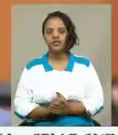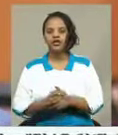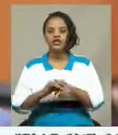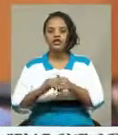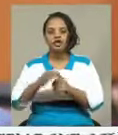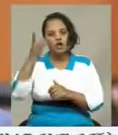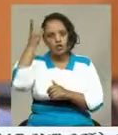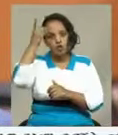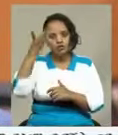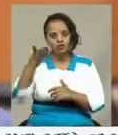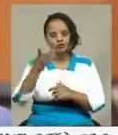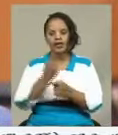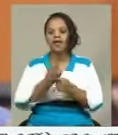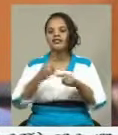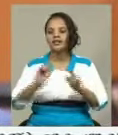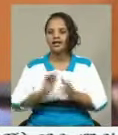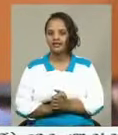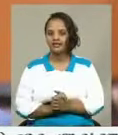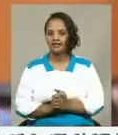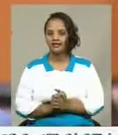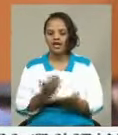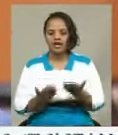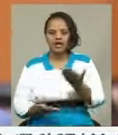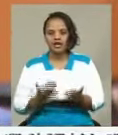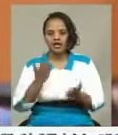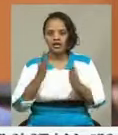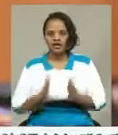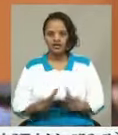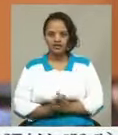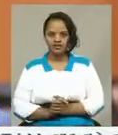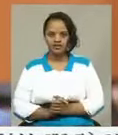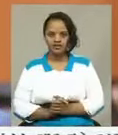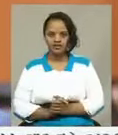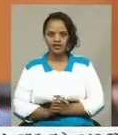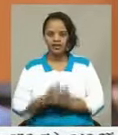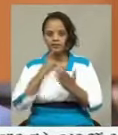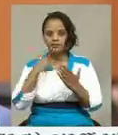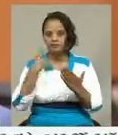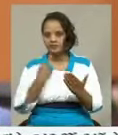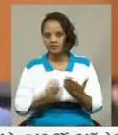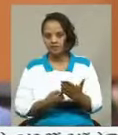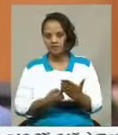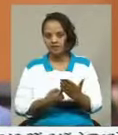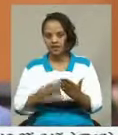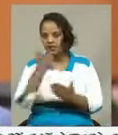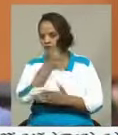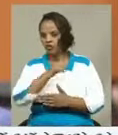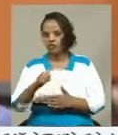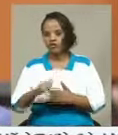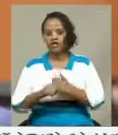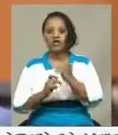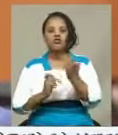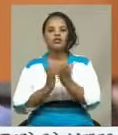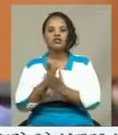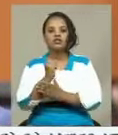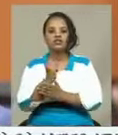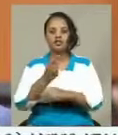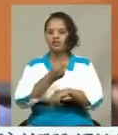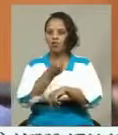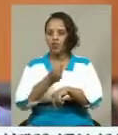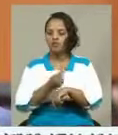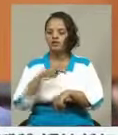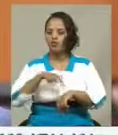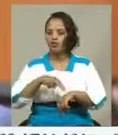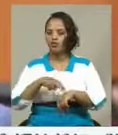የኮሚሽኑን ነጻነት፣ ገለልተኝነት ለማረጋገጥ የተኛውም የዲሞክራሲ ተቋማትን